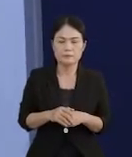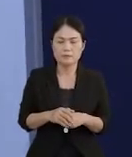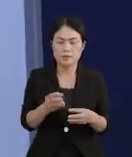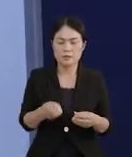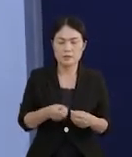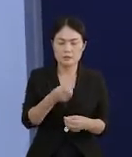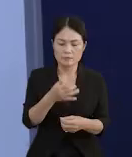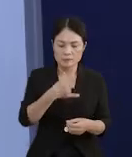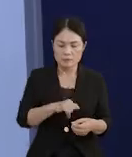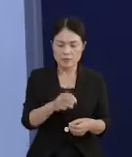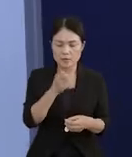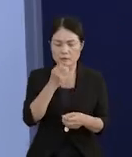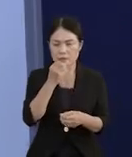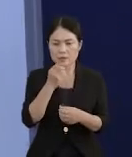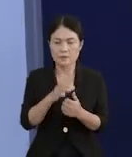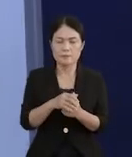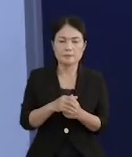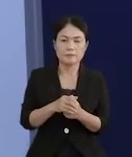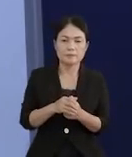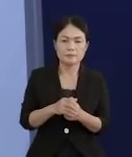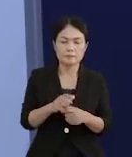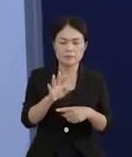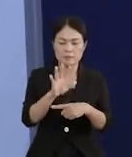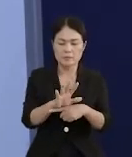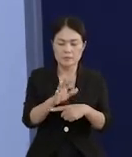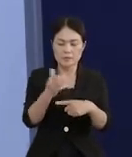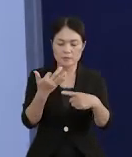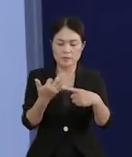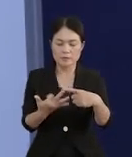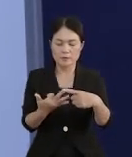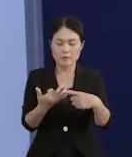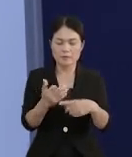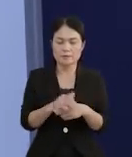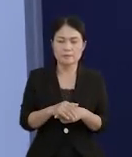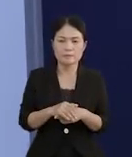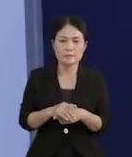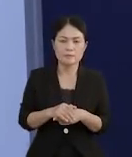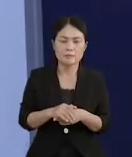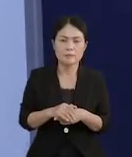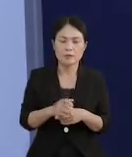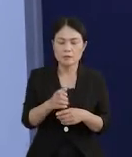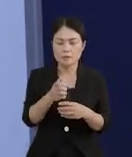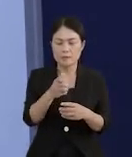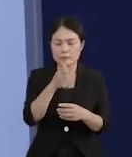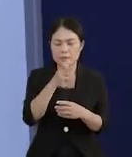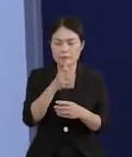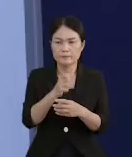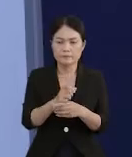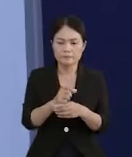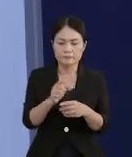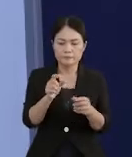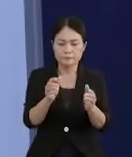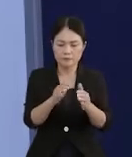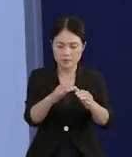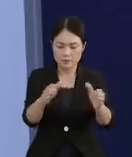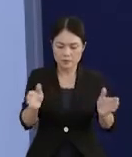ai con nhằm ớ bạm phía bạm bấy. Nấy nùng triệp mùi